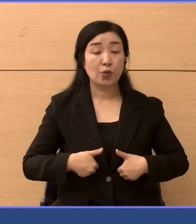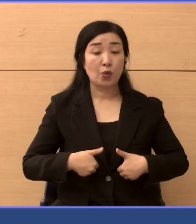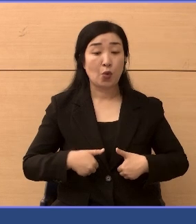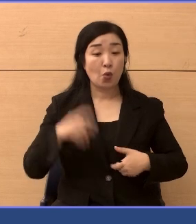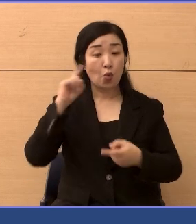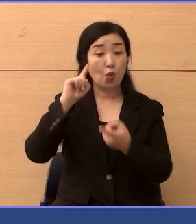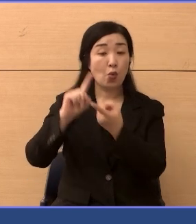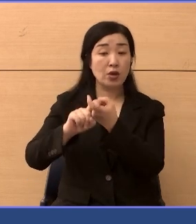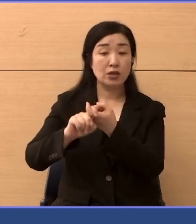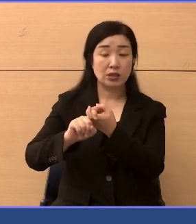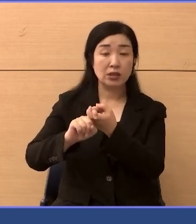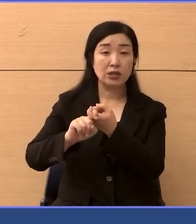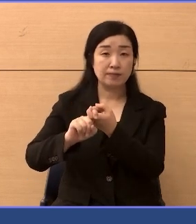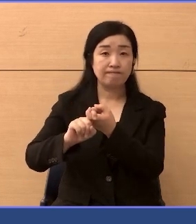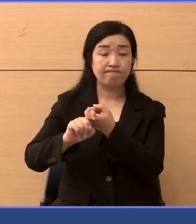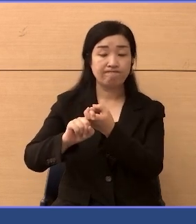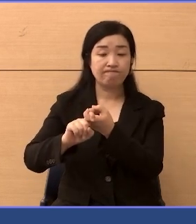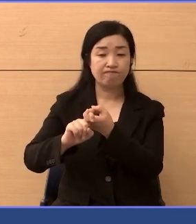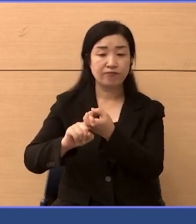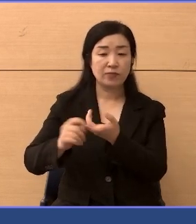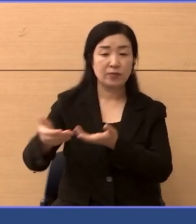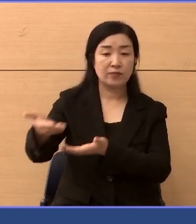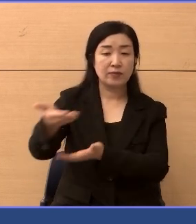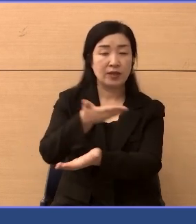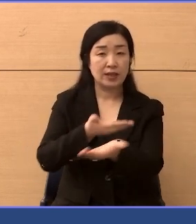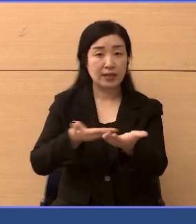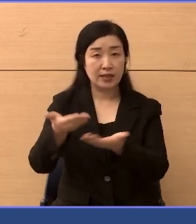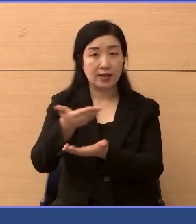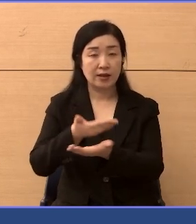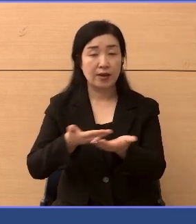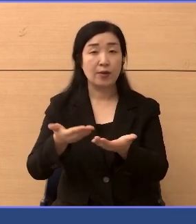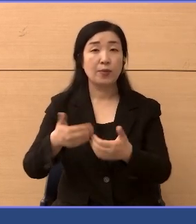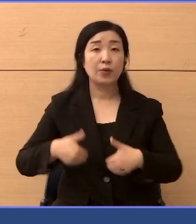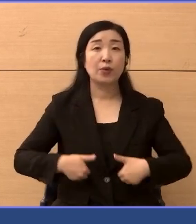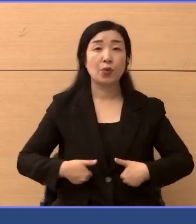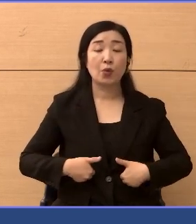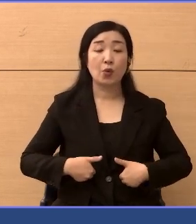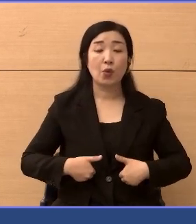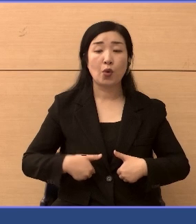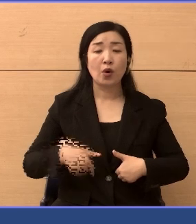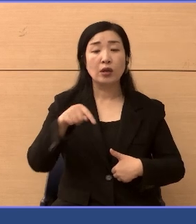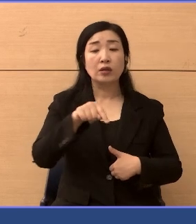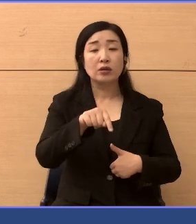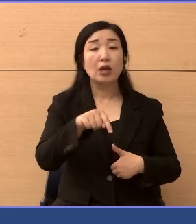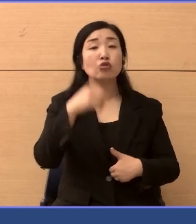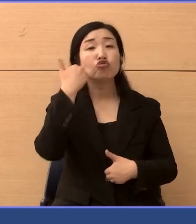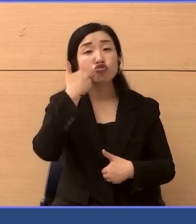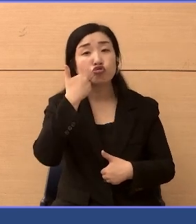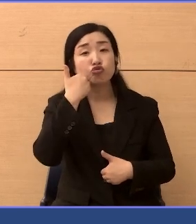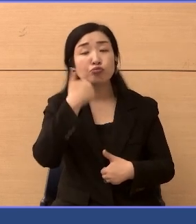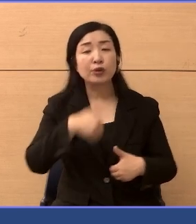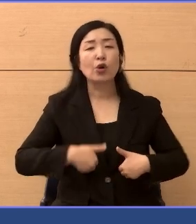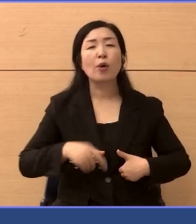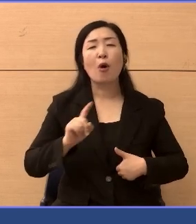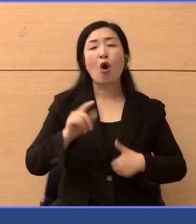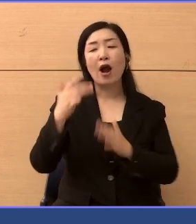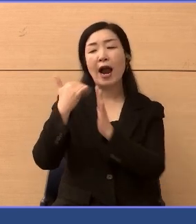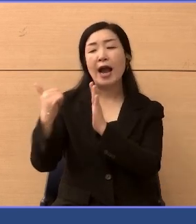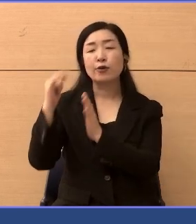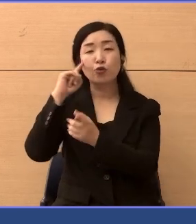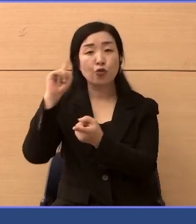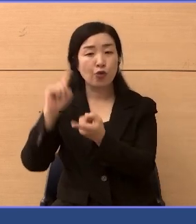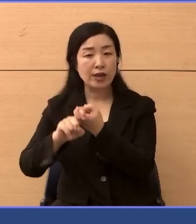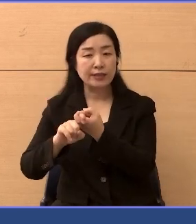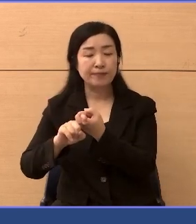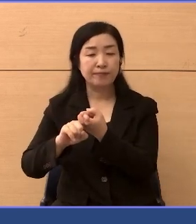관심사를 가진 다른 extremely 사람과의 important 교류를 증진해 줘야 합니다. because of the 여기서도 contacts 가족의 they have 역할이 that may 중요합니다. facilitate 가족이 가지고 employment 있는